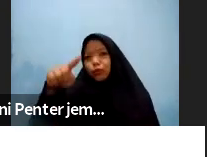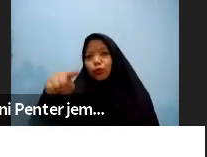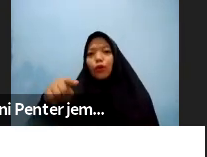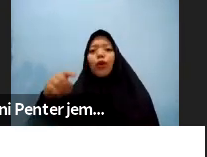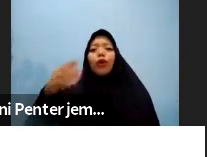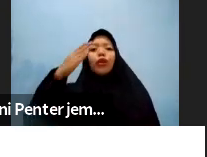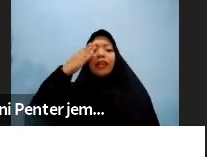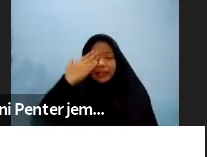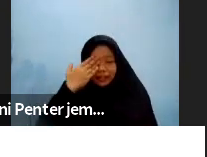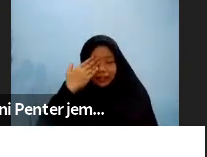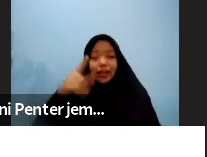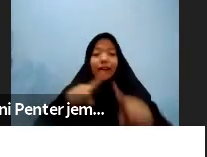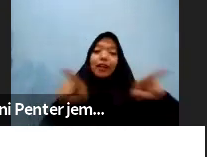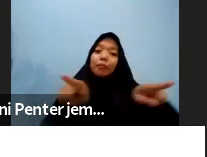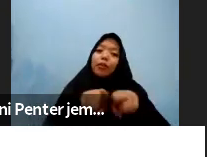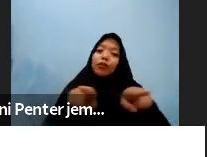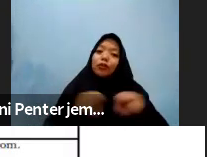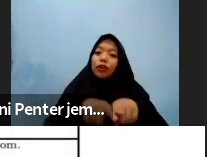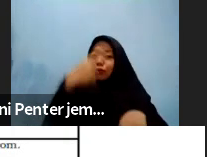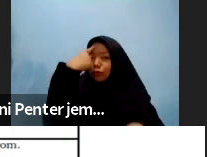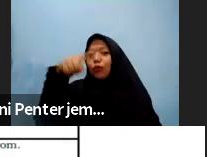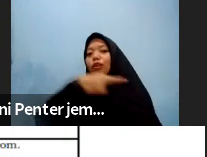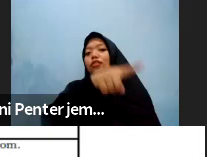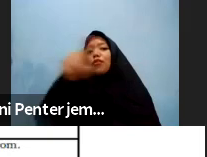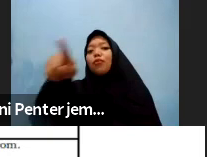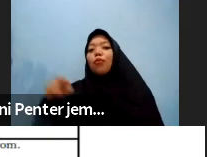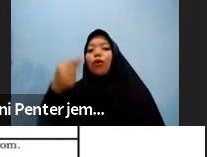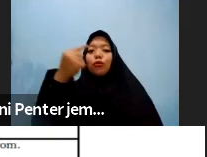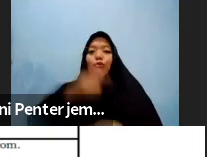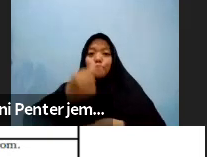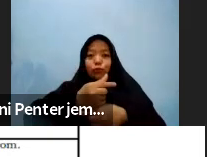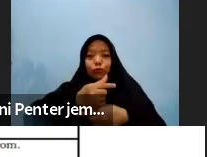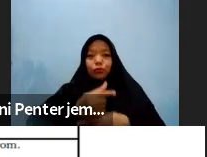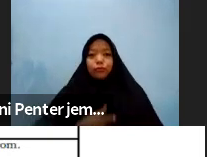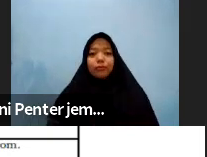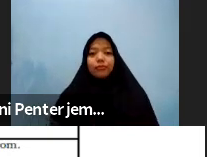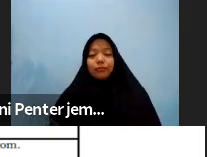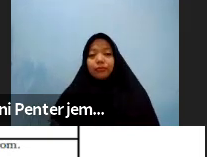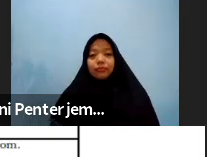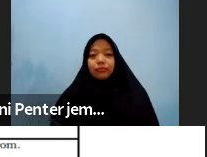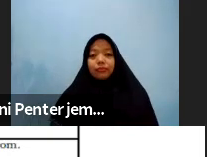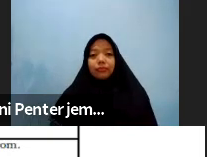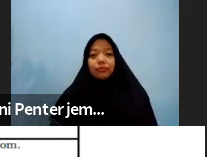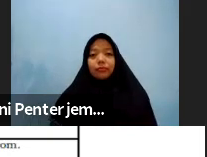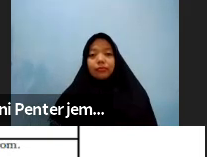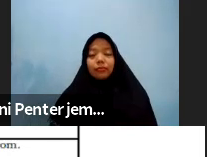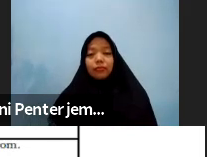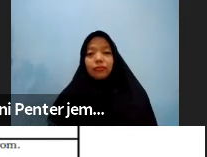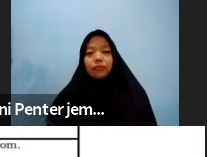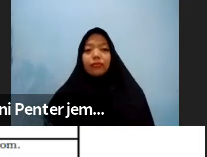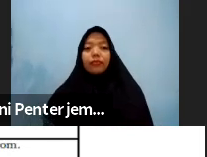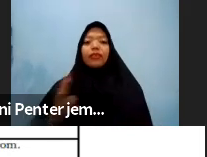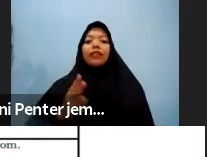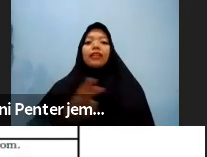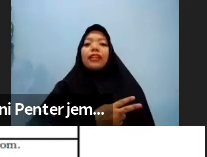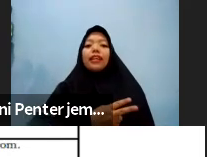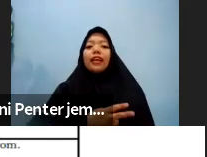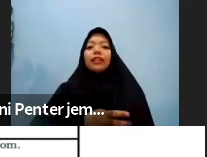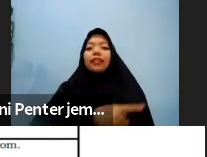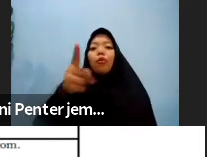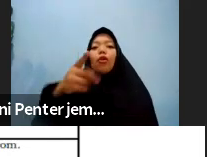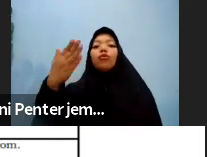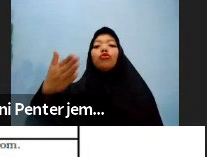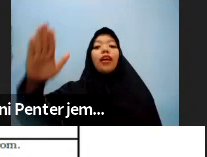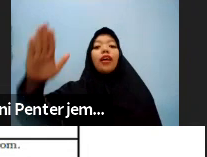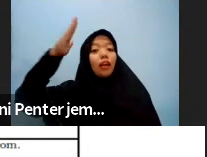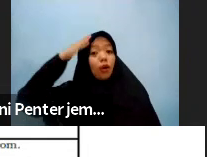melihat masuk ke dalam saya langsung aja eh kita semua tentunya sudah tahu ya Ada